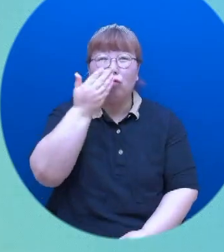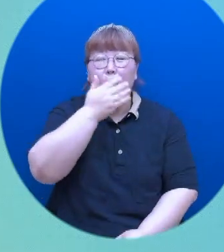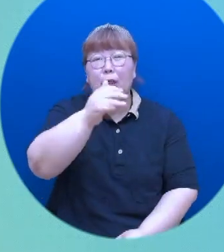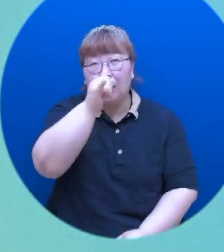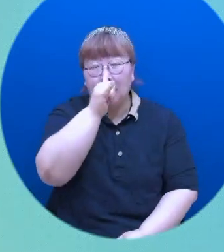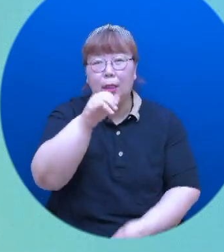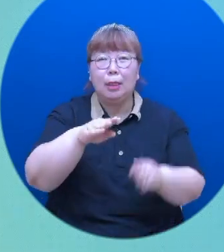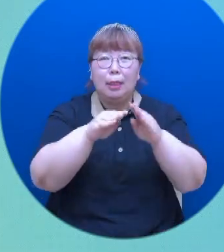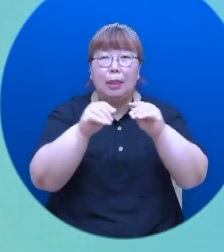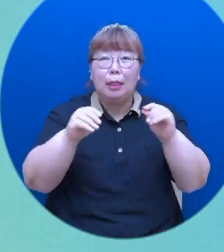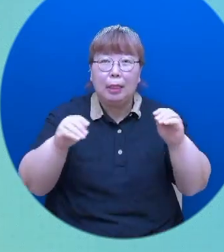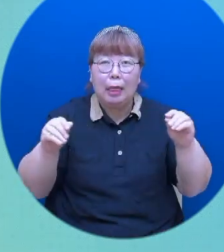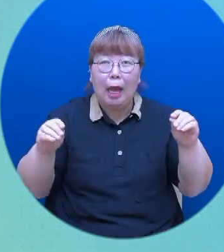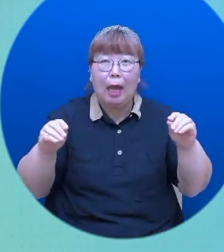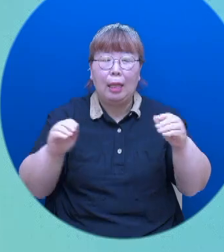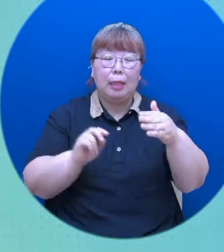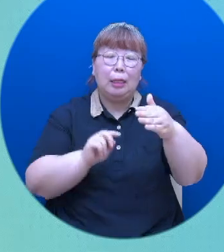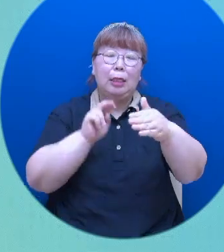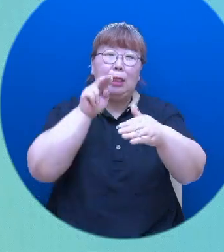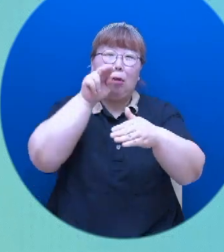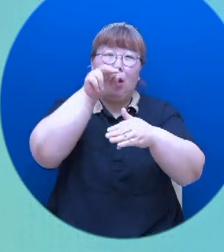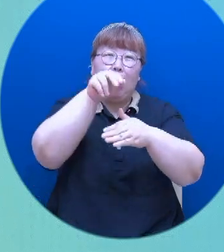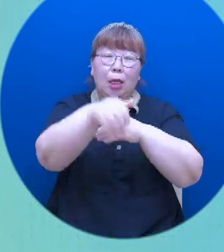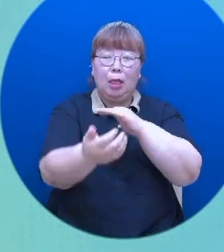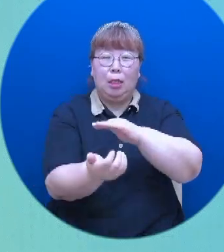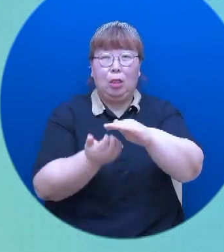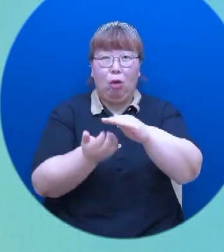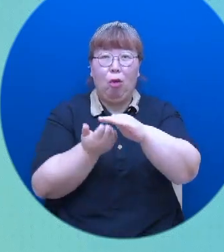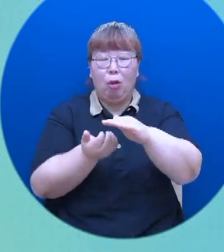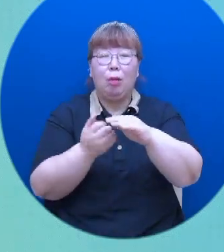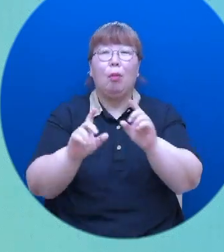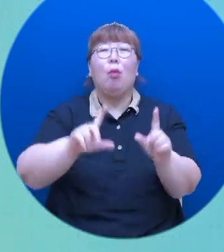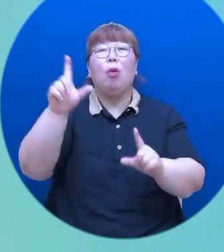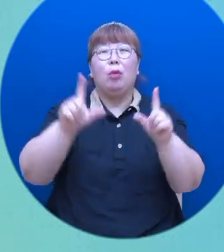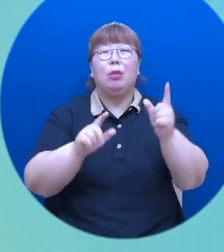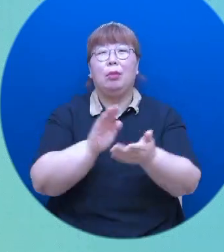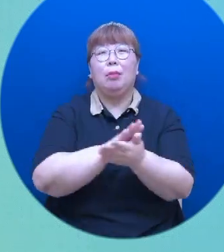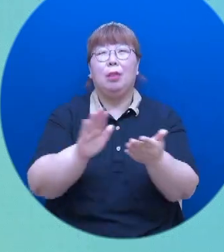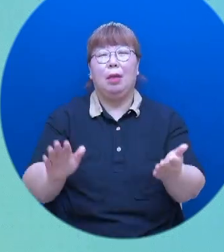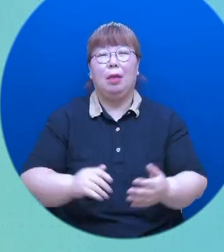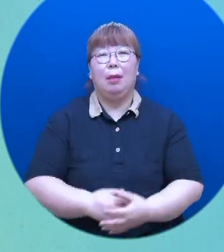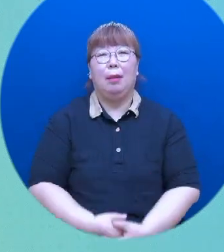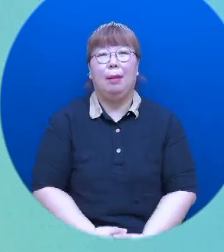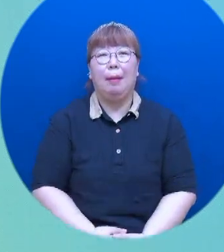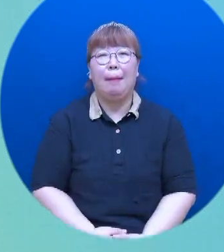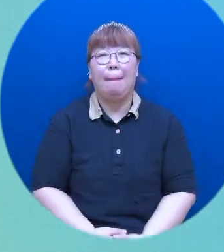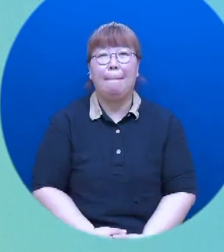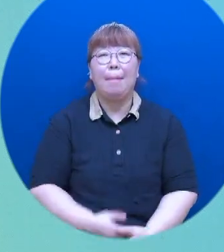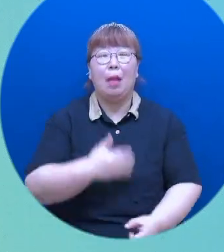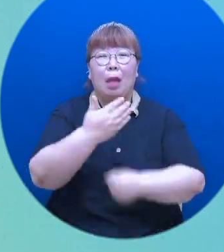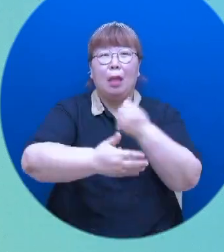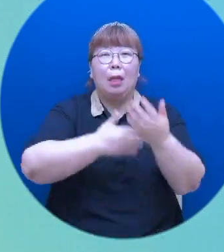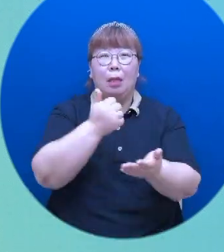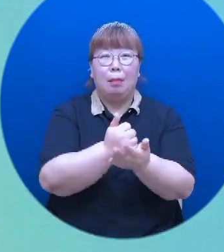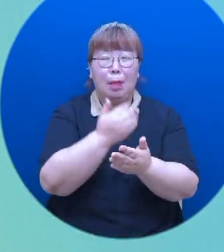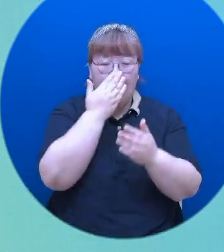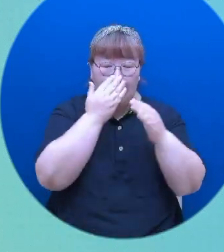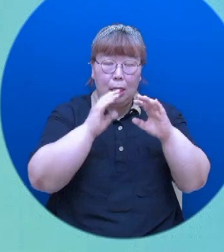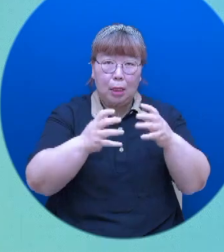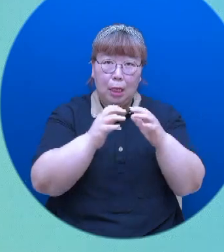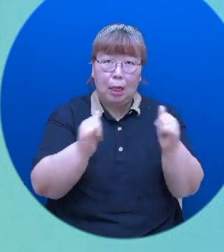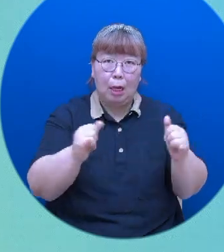전 그 상황을 연출을 하고 있지 않습니까? 하나님께서 이스라엘을